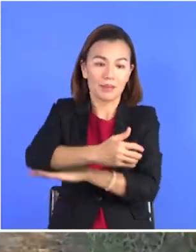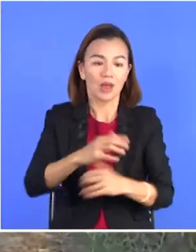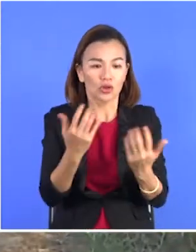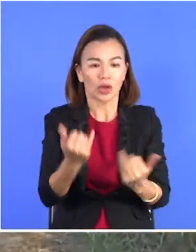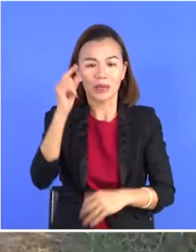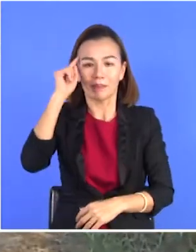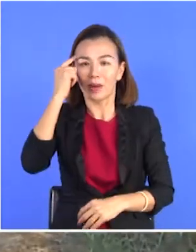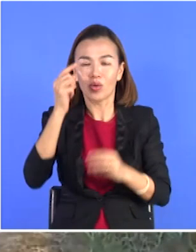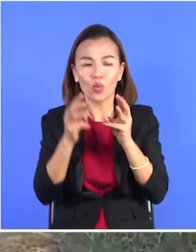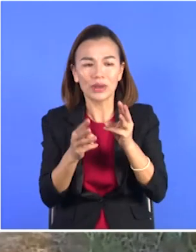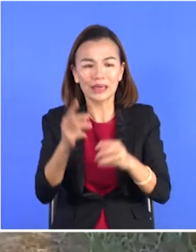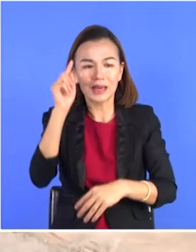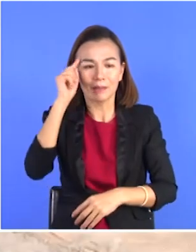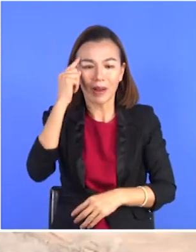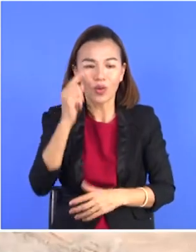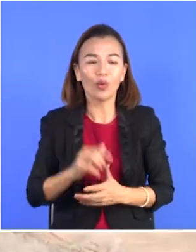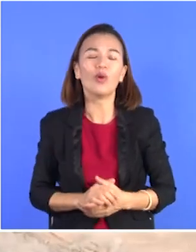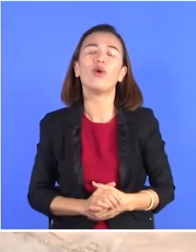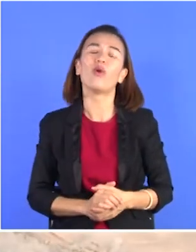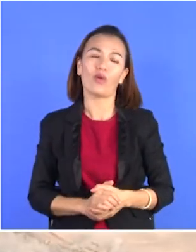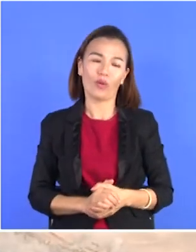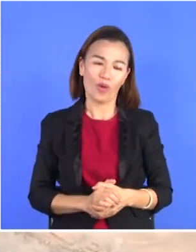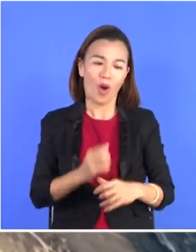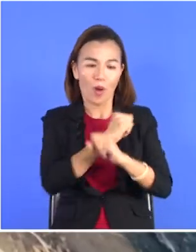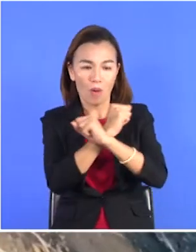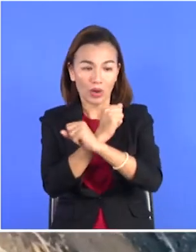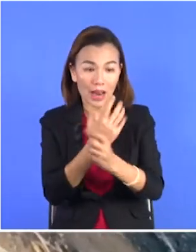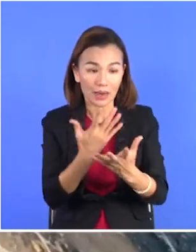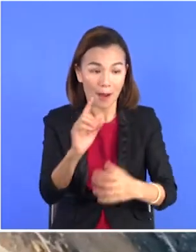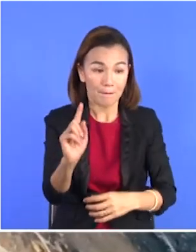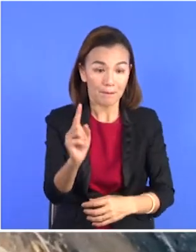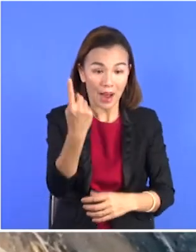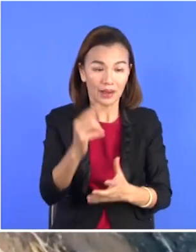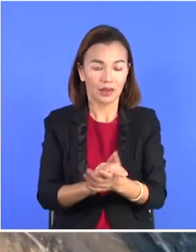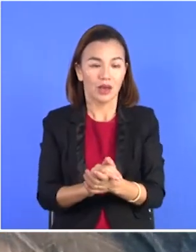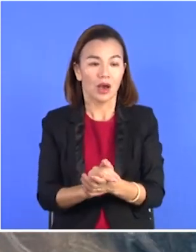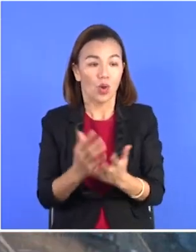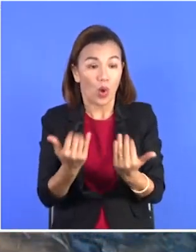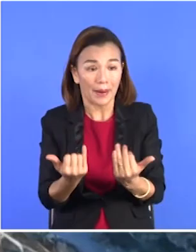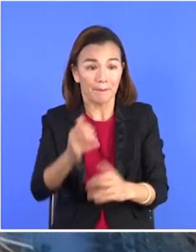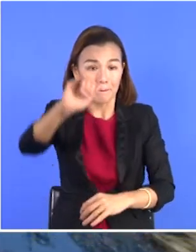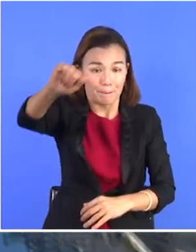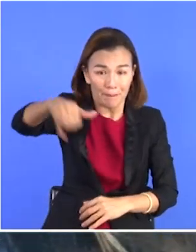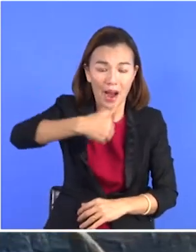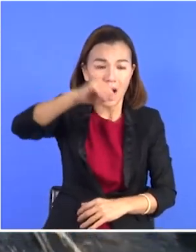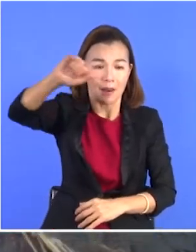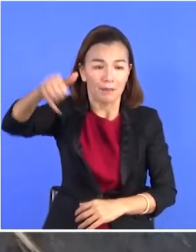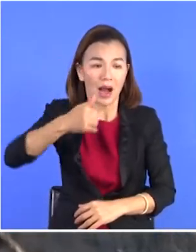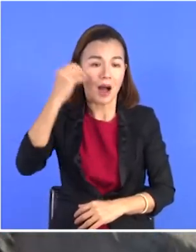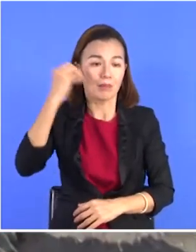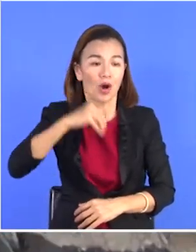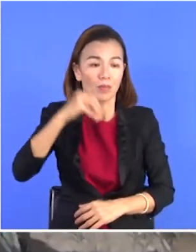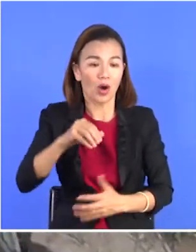ทราบว่าจะทำยังไงต่อไปเออเนี่ยคิดอยู่ดีๆอ้ามาอีกแล้วนะครับคืนนี้ว่าจะไม่มามาอีกแล้วไอ้มาไม่กินเปล่านะนี่